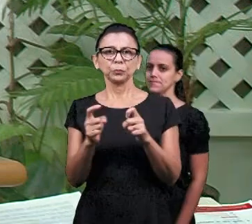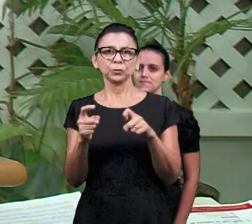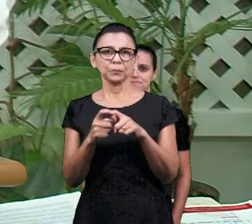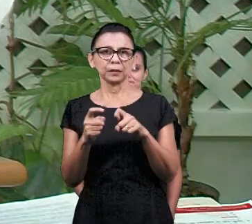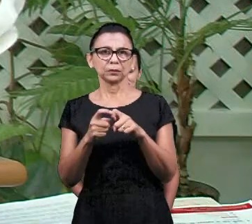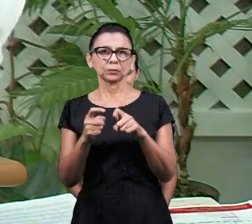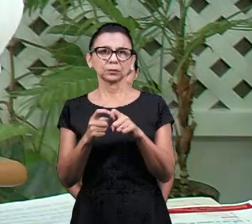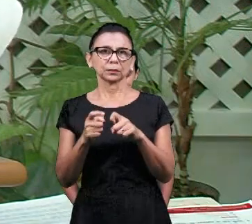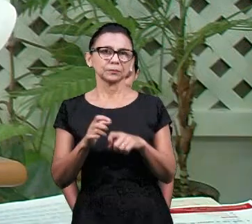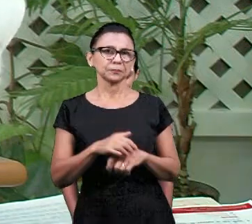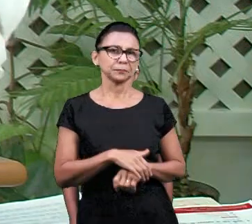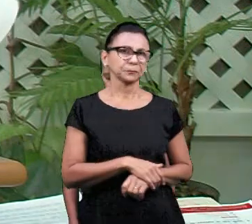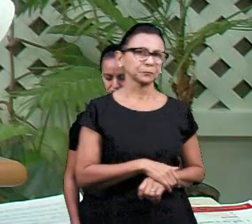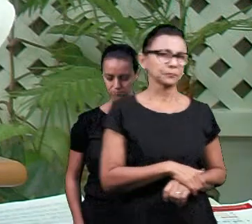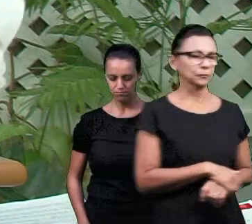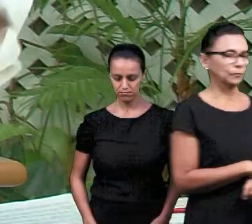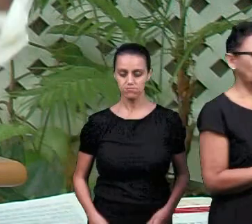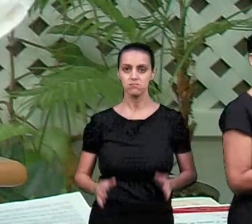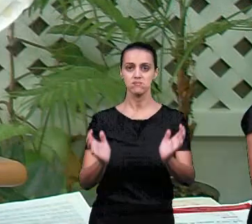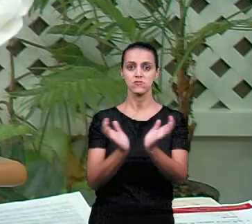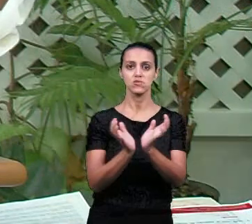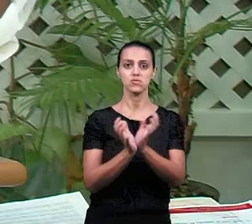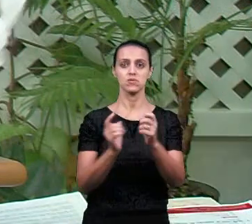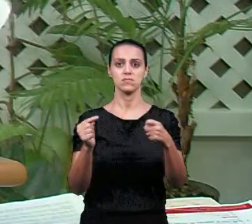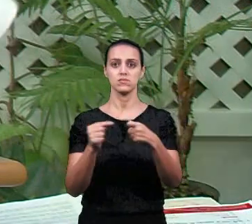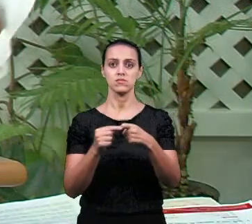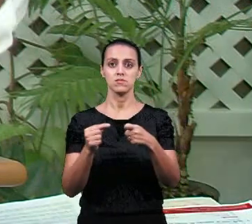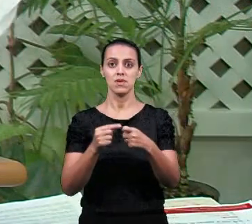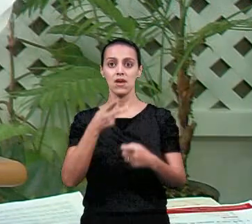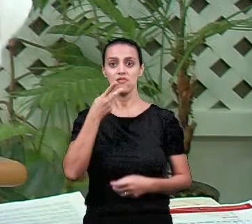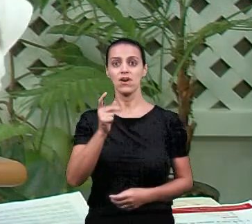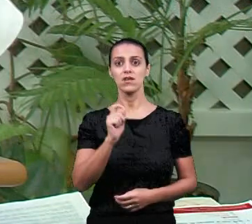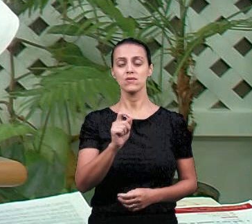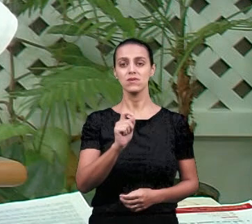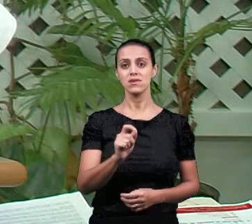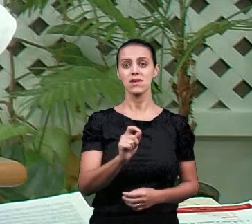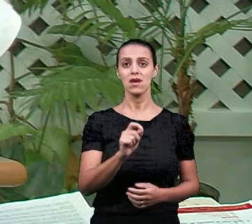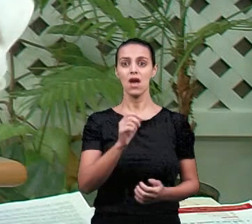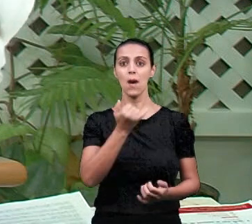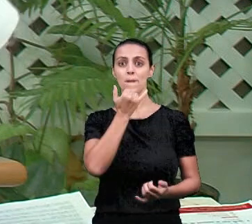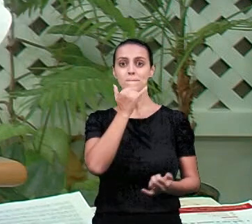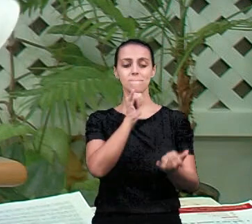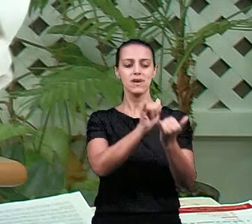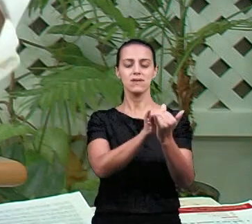groupe de médecins qui ont dit que le pardon, c'est une